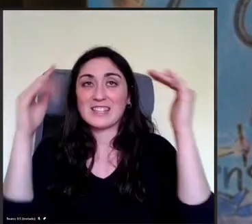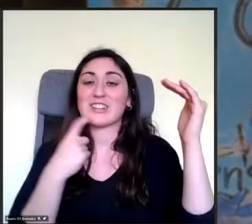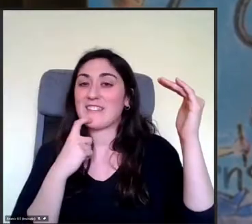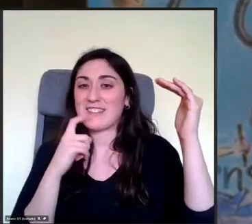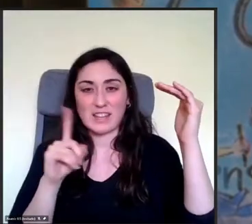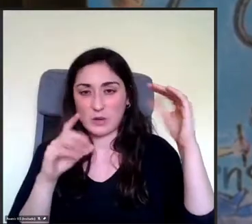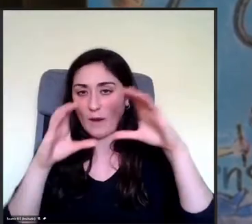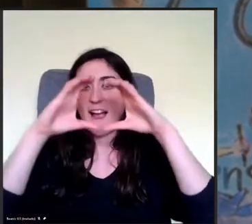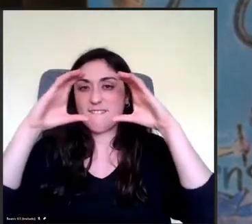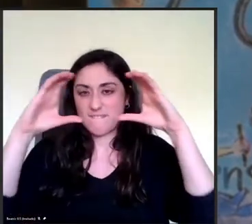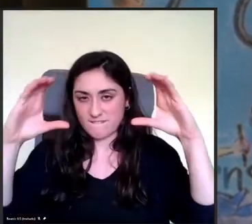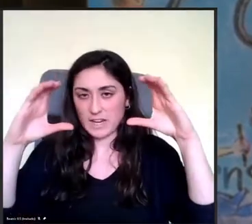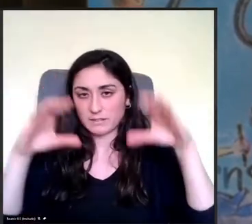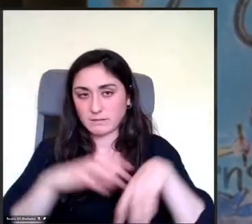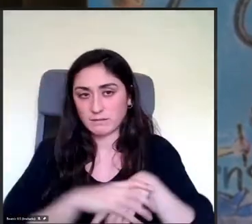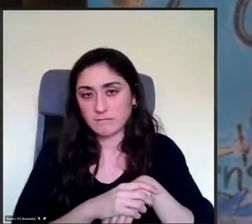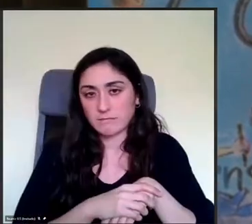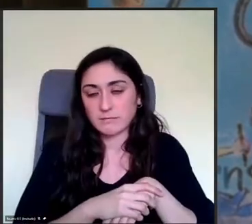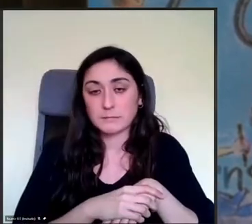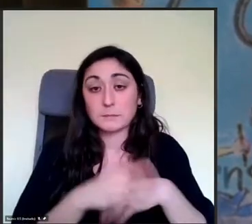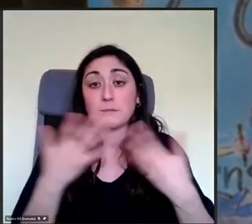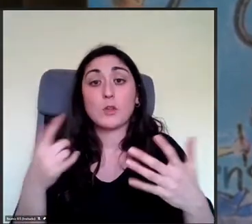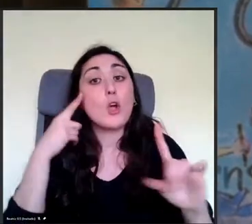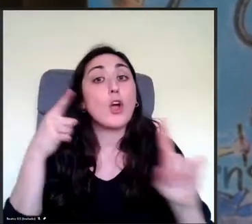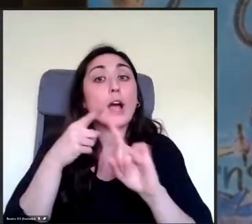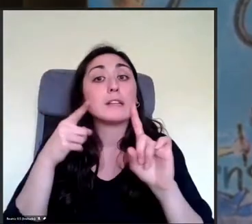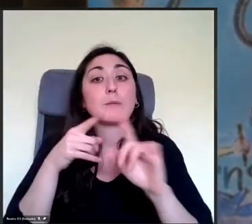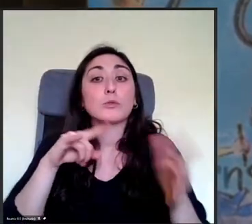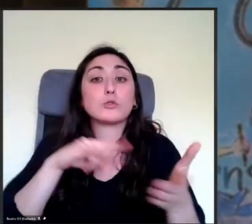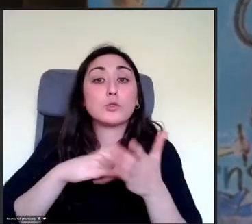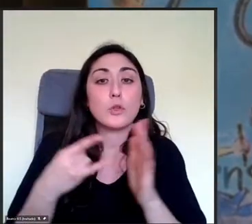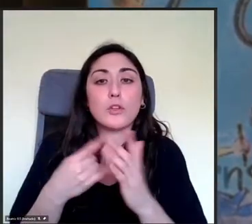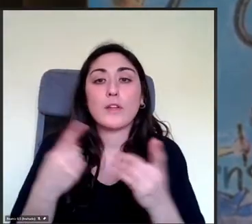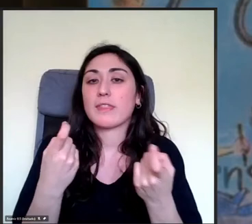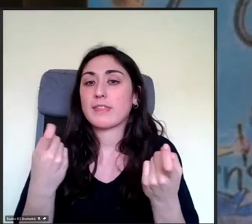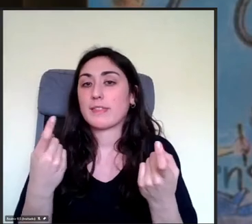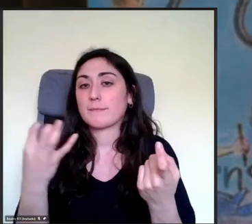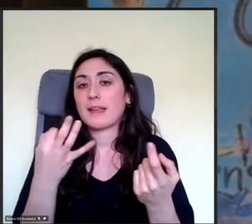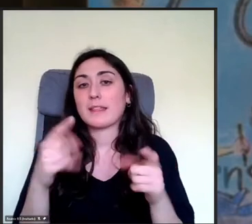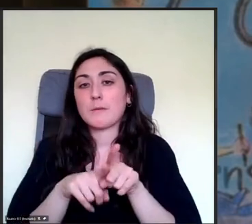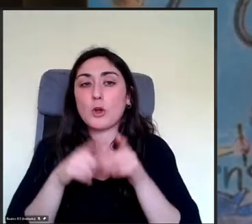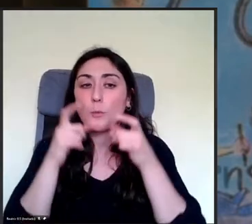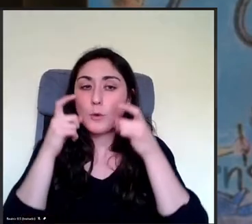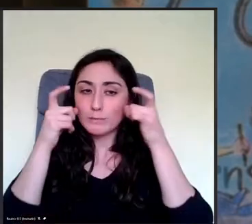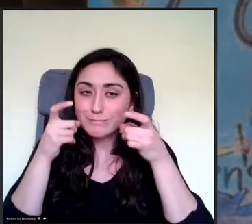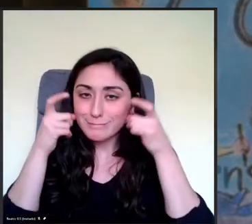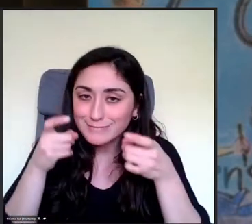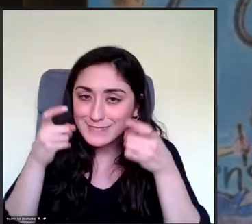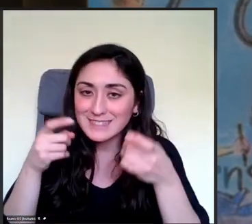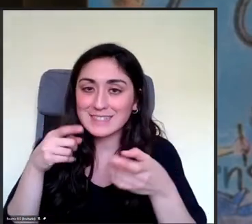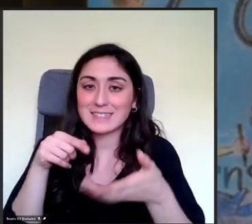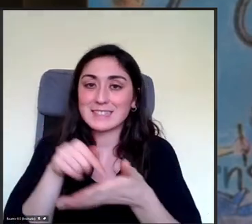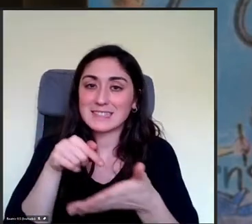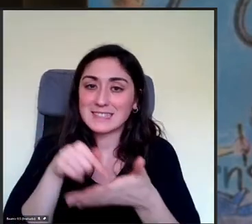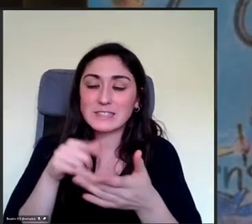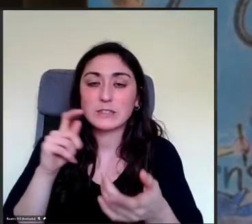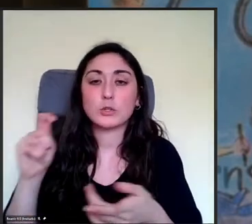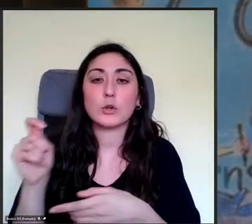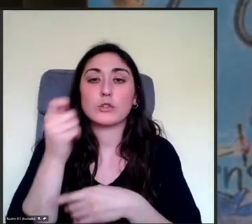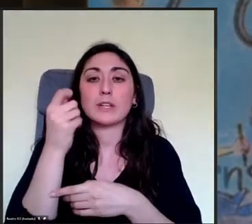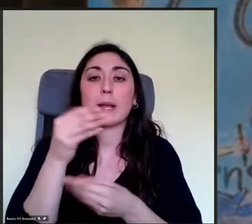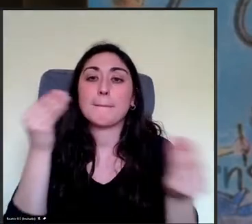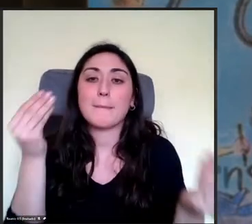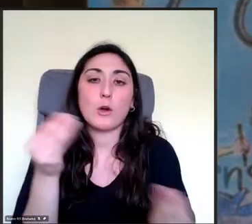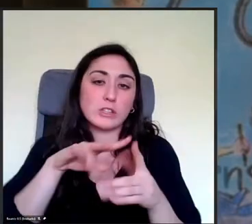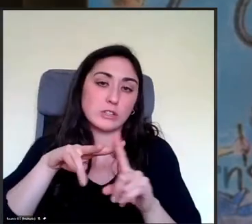promoció, cal encara ara insistir en erradicar aquesta complexitat o aquestes situacions. I el cas